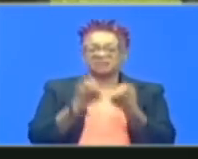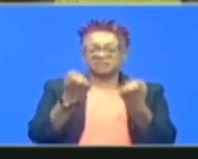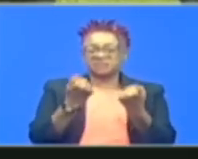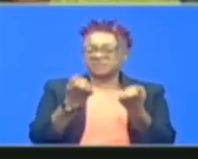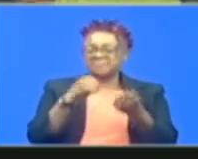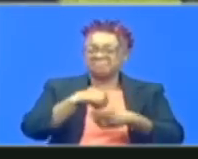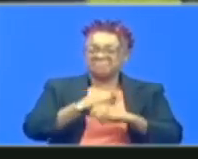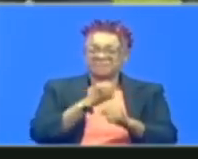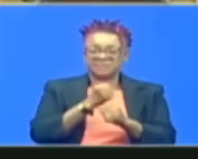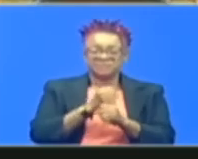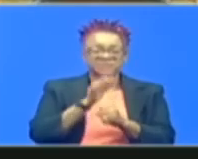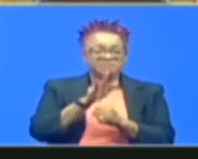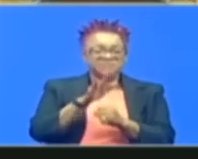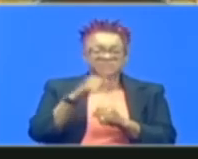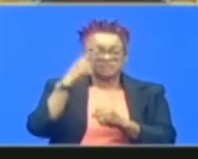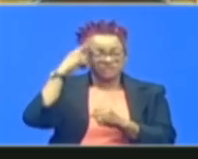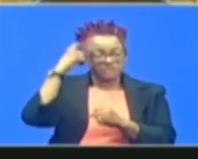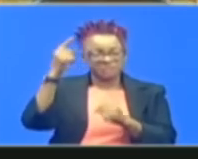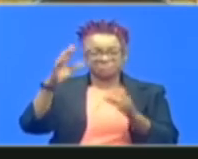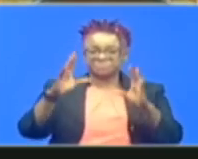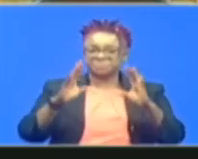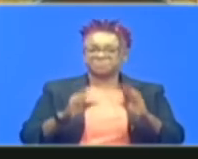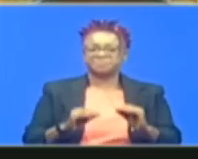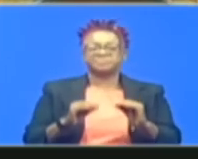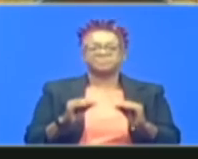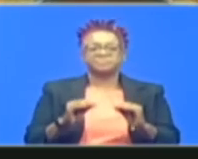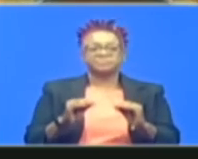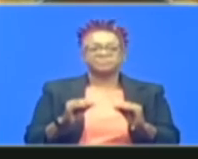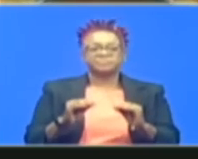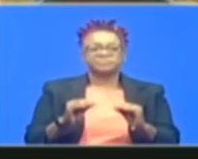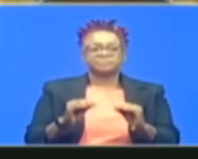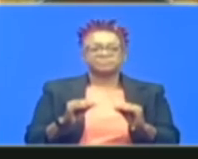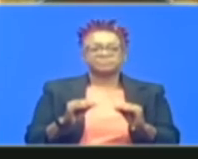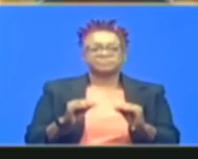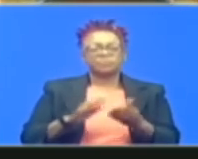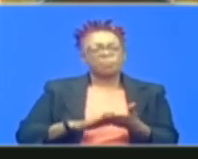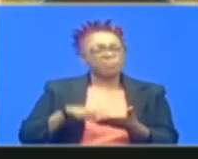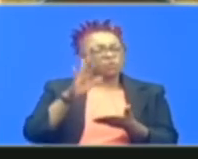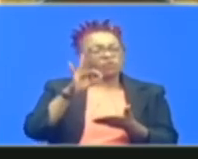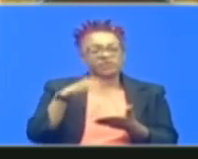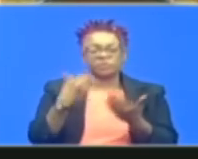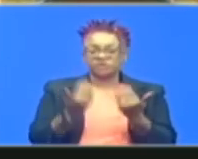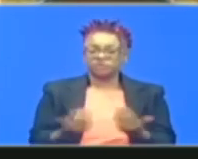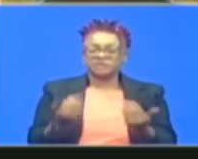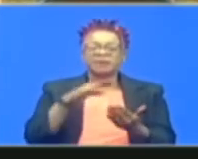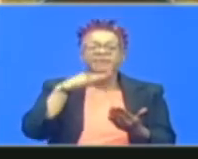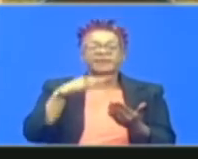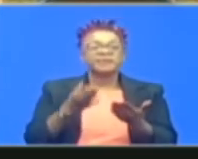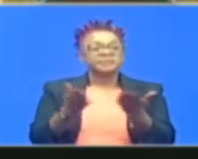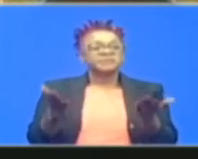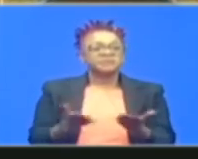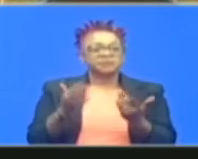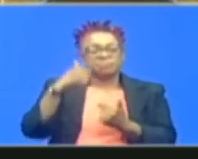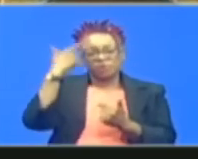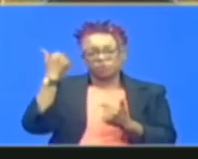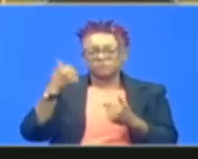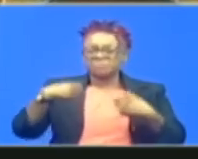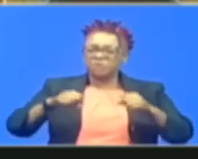yake ya kuwa mtangazaji. Watoto wetu wamekuwa wamekufia hapa kwa sababu watu wa baiskeli wa pikipiki wanakimbia